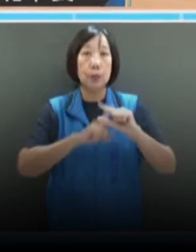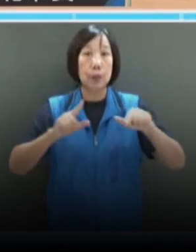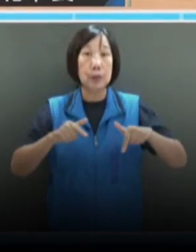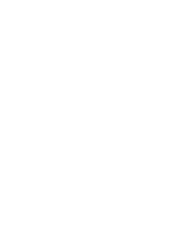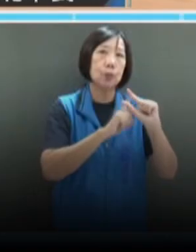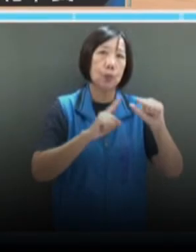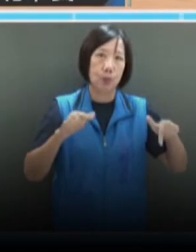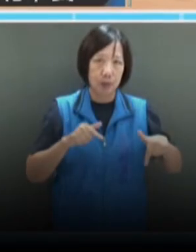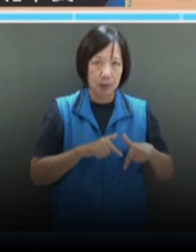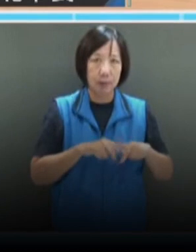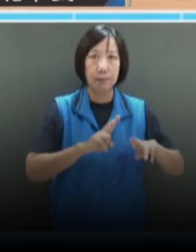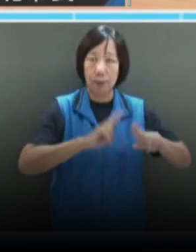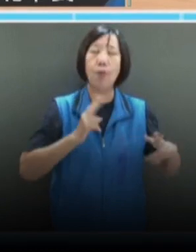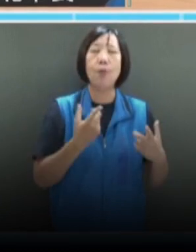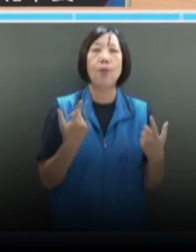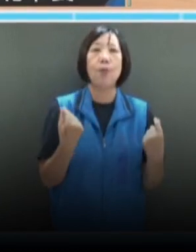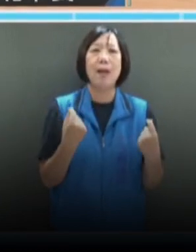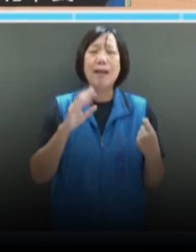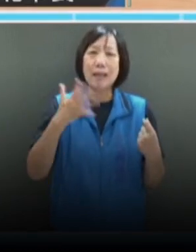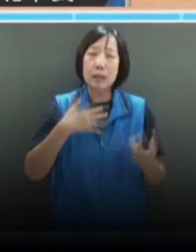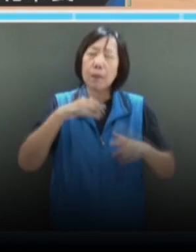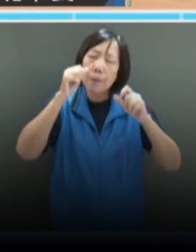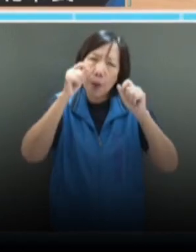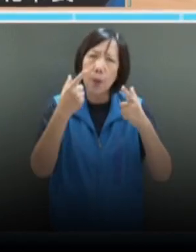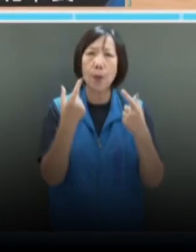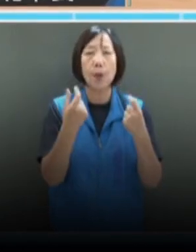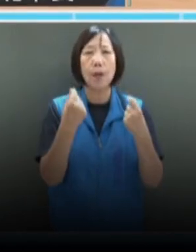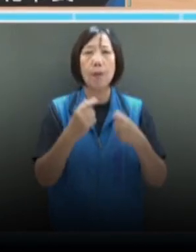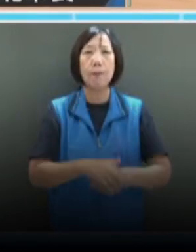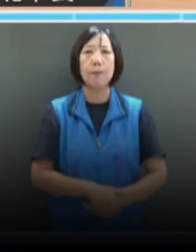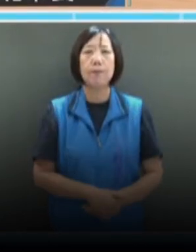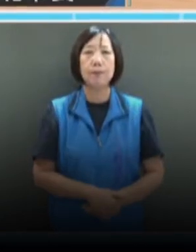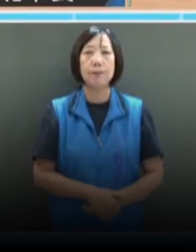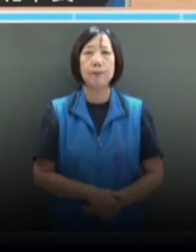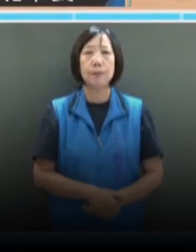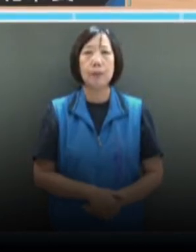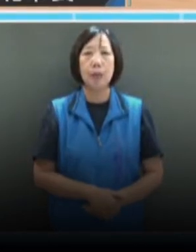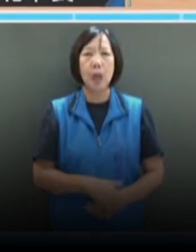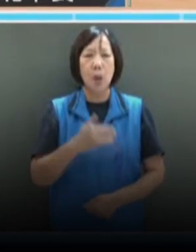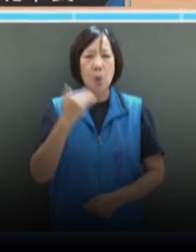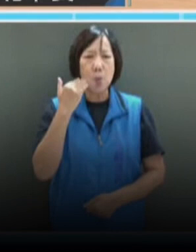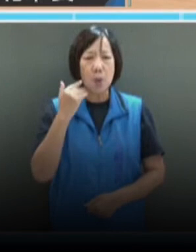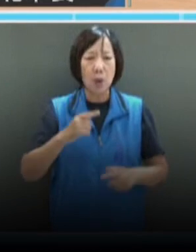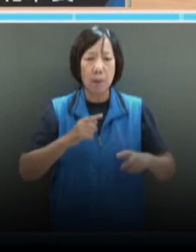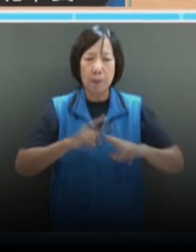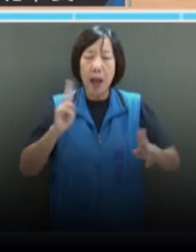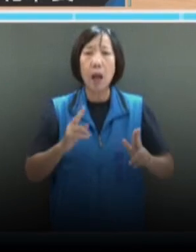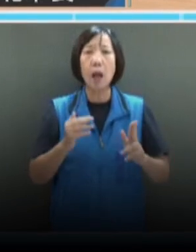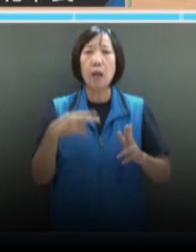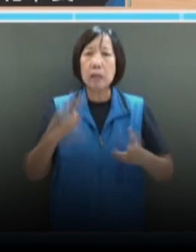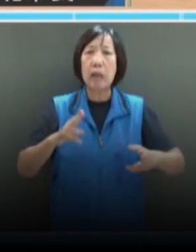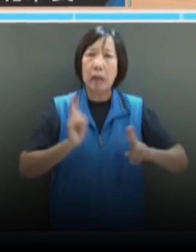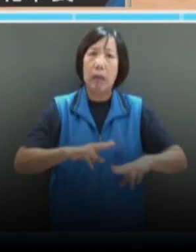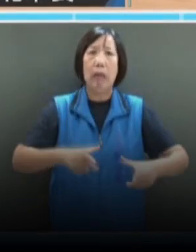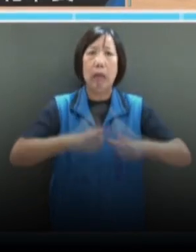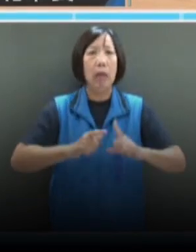也开放。不过我还是要提醒大家，一放难说，放了你怎么